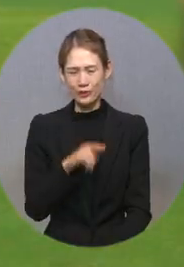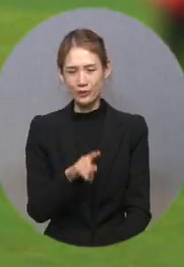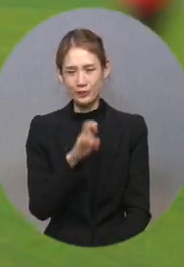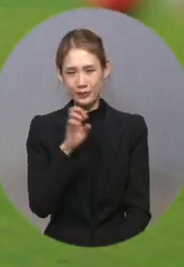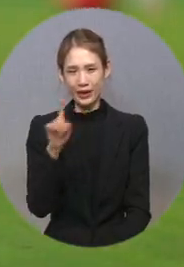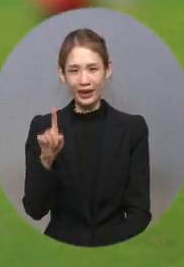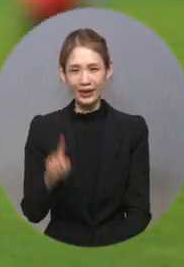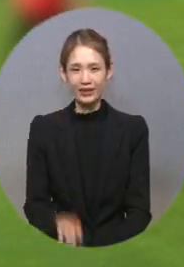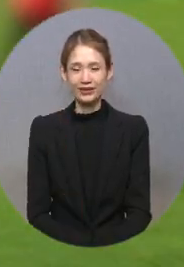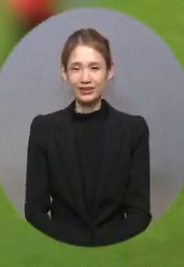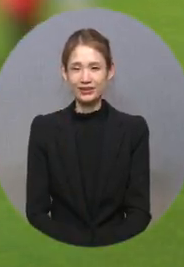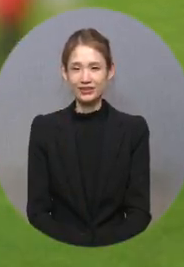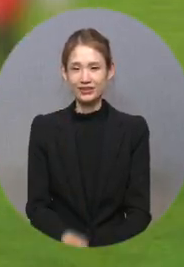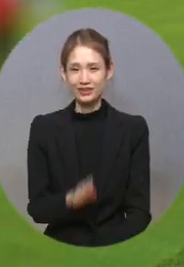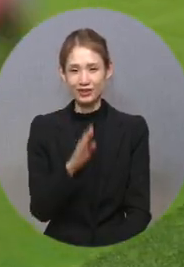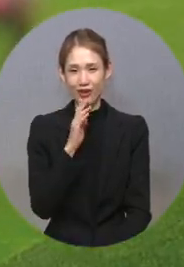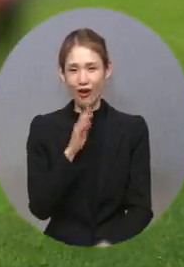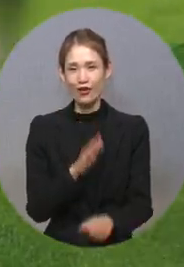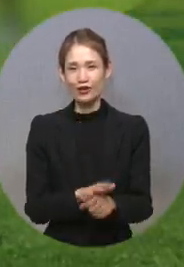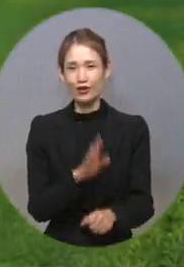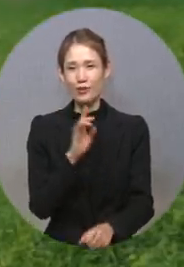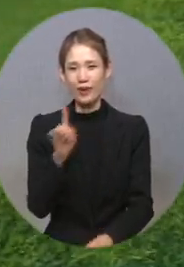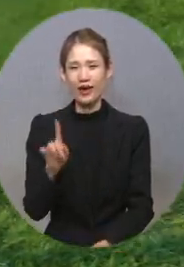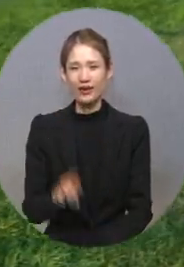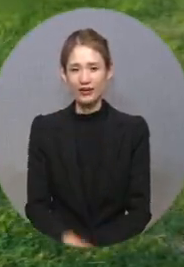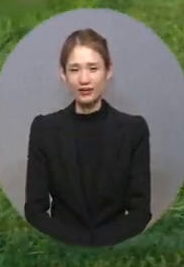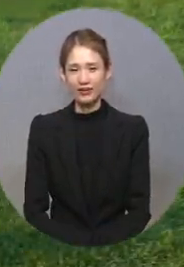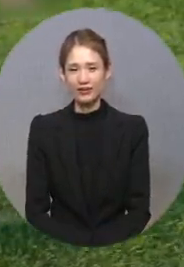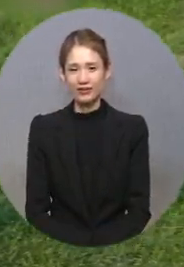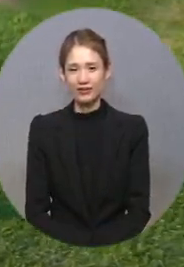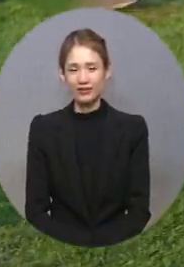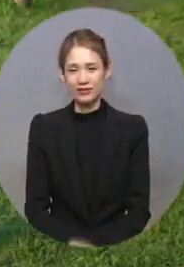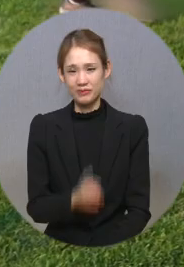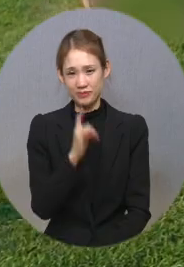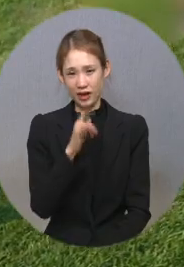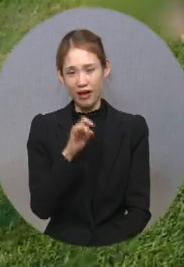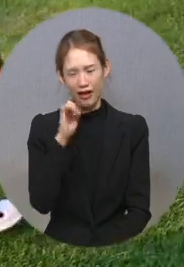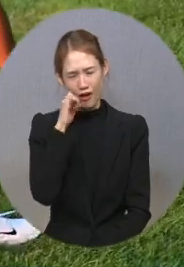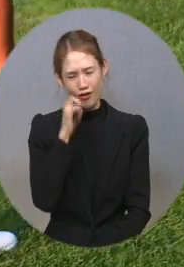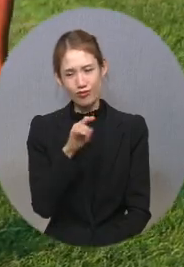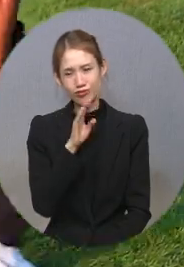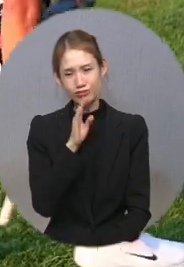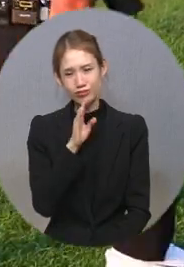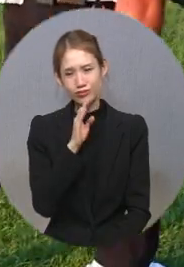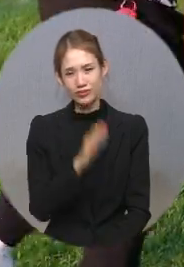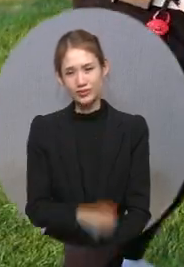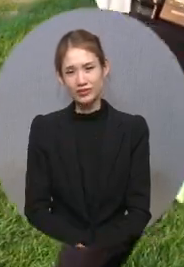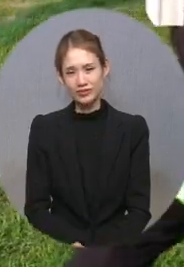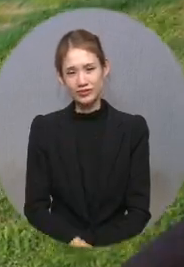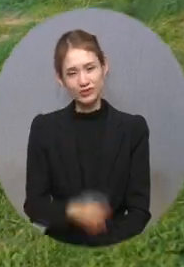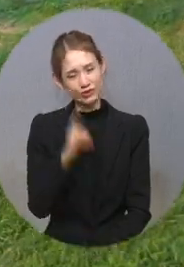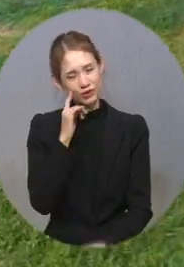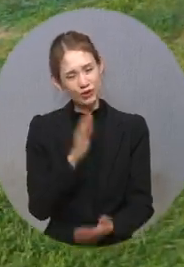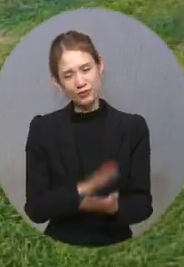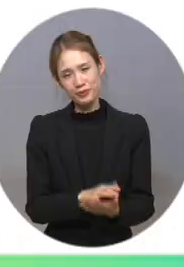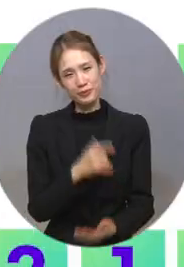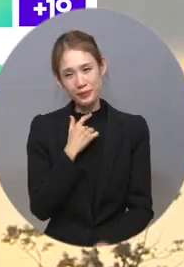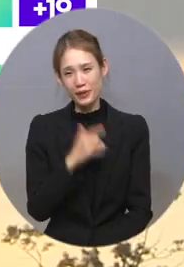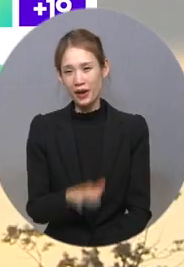파야. 어거지로. 화이트에서 파를 하는 게 얼마나 어려운데. 아, 무슨 시원하게 한 적이 없는 것 같아.